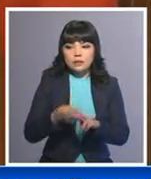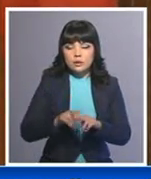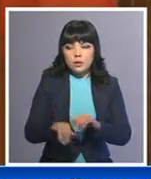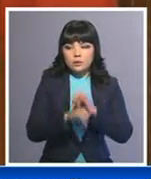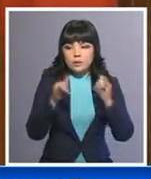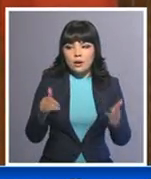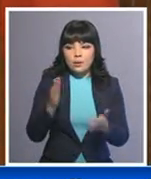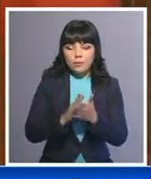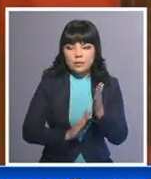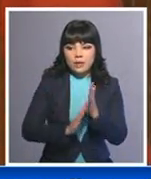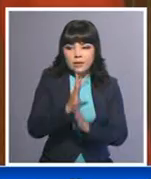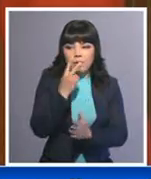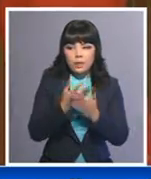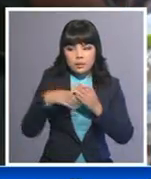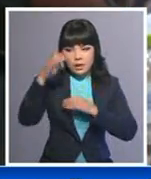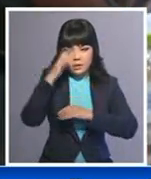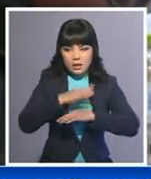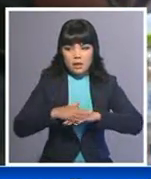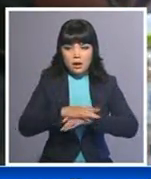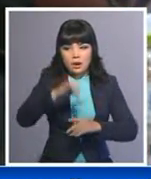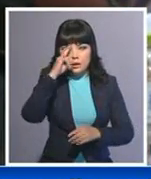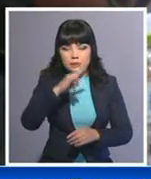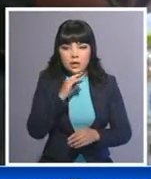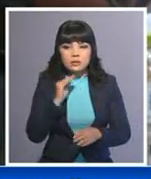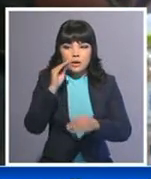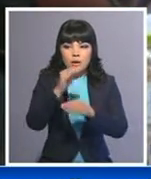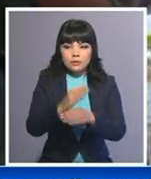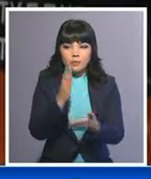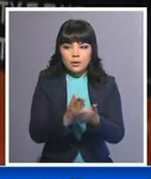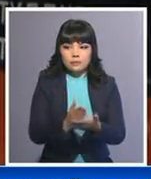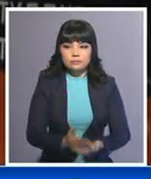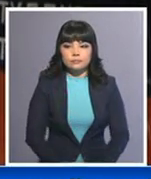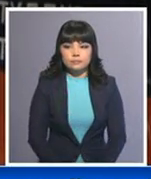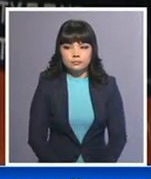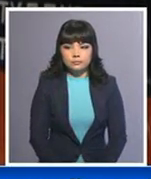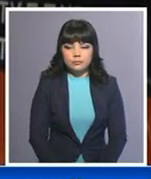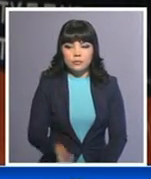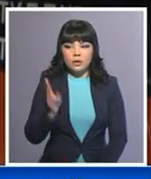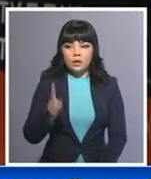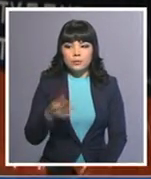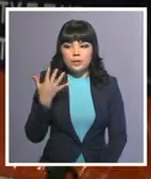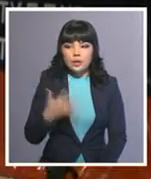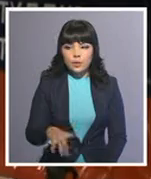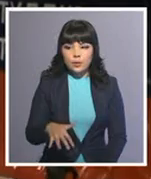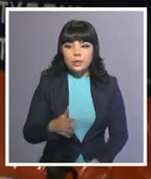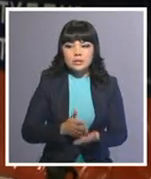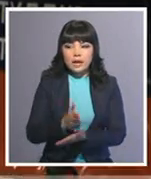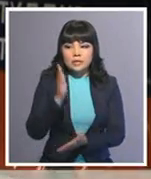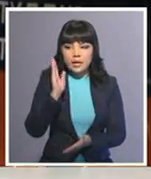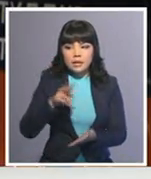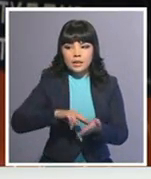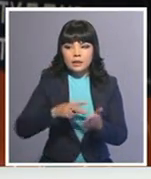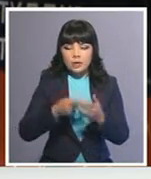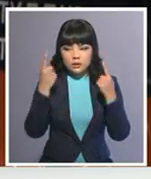ауқымы ұлғайды. Ал елімдеп жүрген ергезек жастардың қатары толыға түсті. 2050 стратегия жолдауында